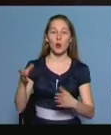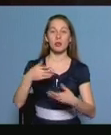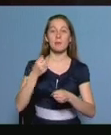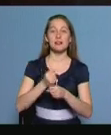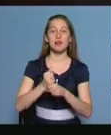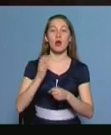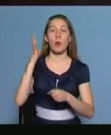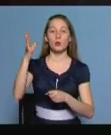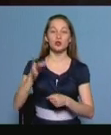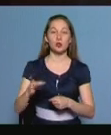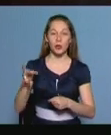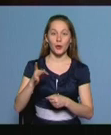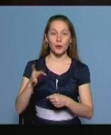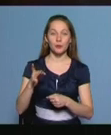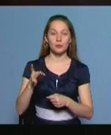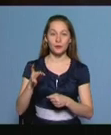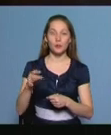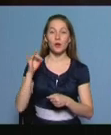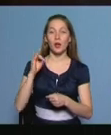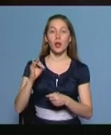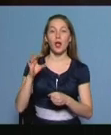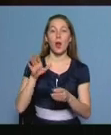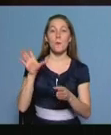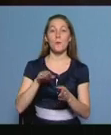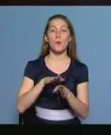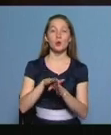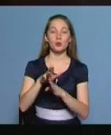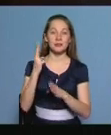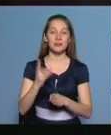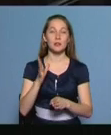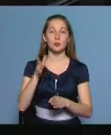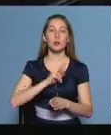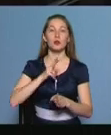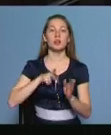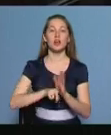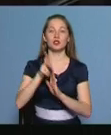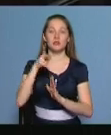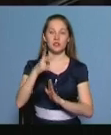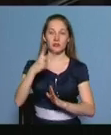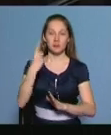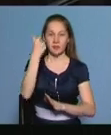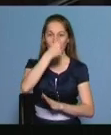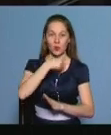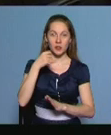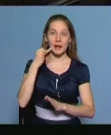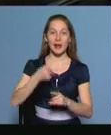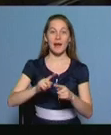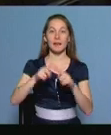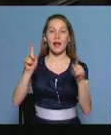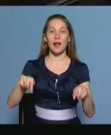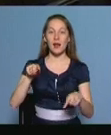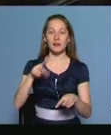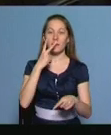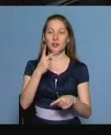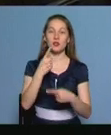году. Соответственно, в полноценном режиме мы будем работать с 2021 года. На картах будет отражена информация о